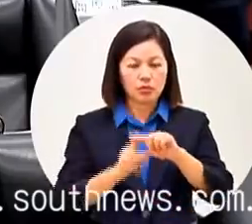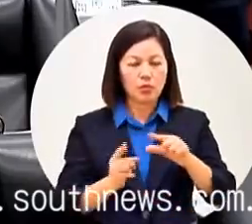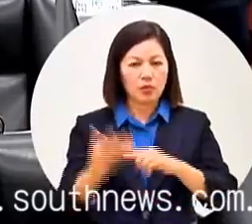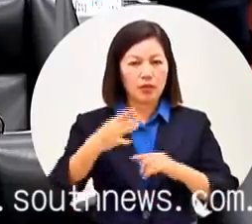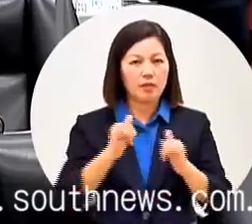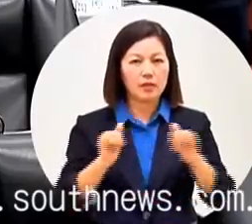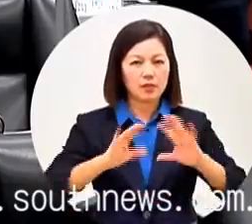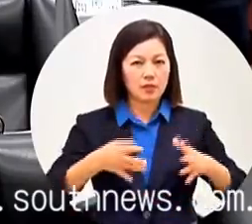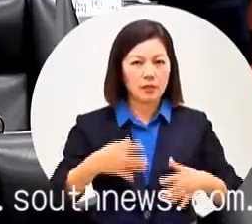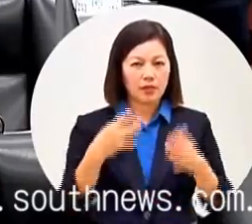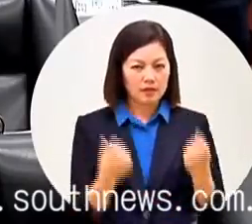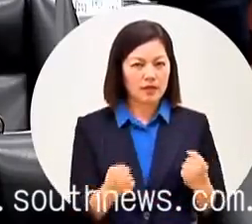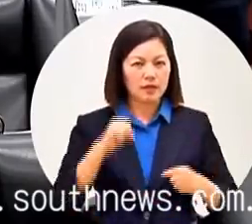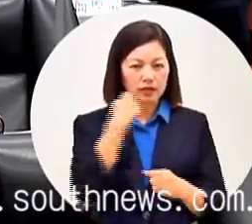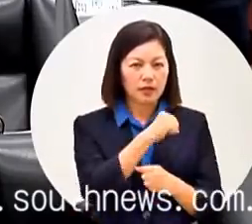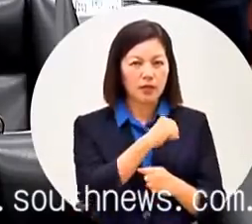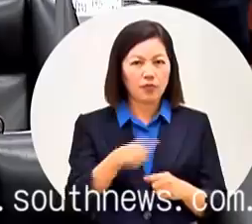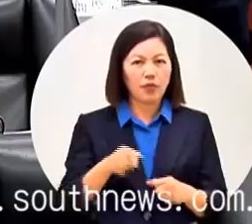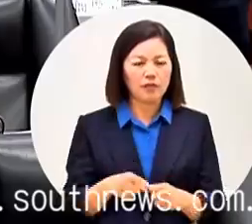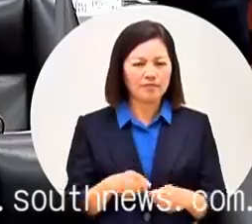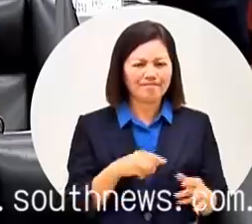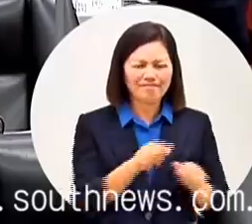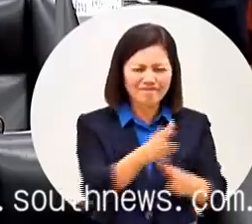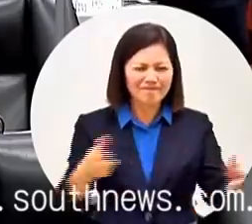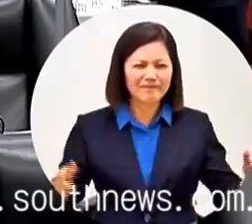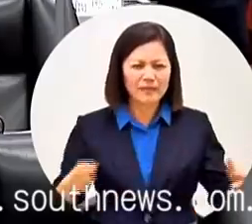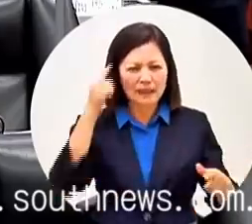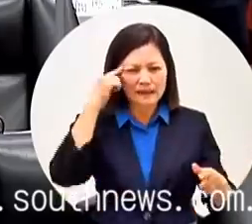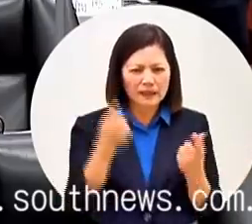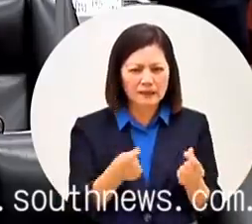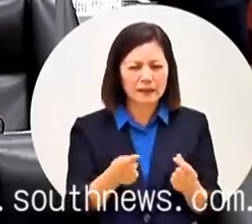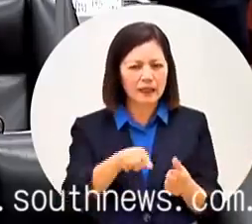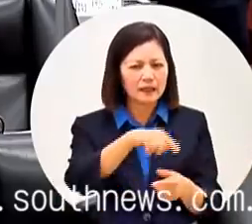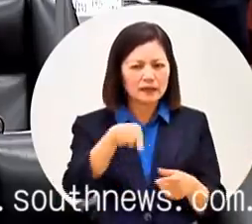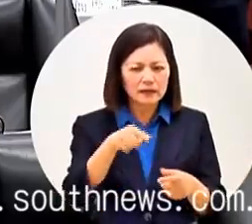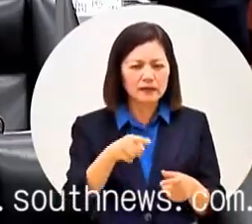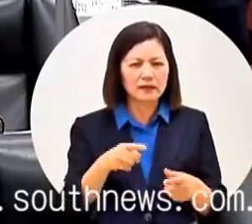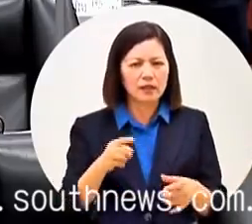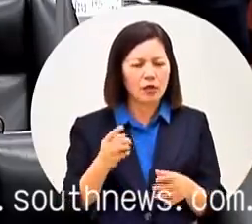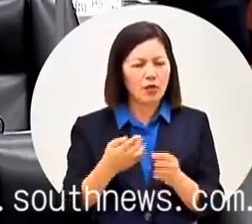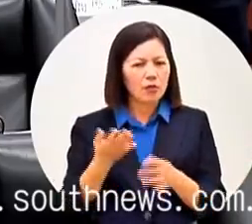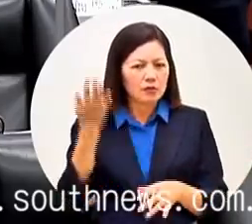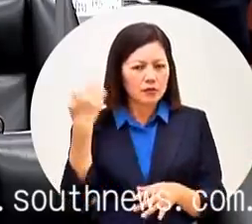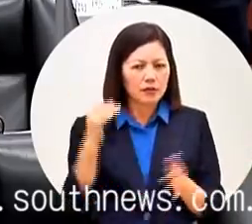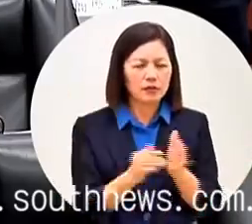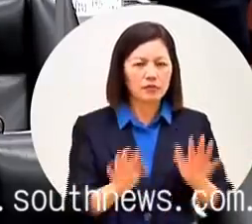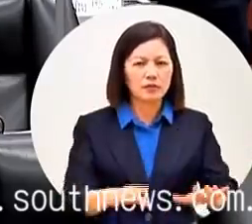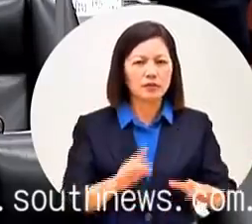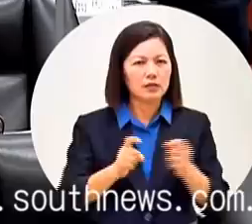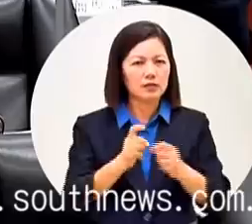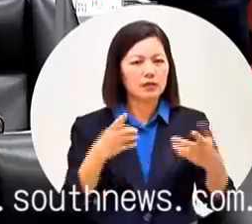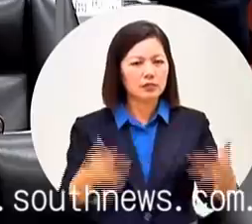种不同的政治信仰的认同，这是非常多台湾人民过去几十年用他的生命去争取出